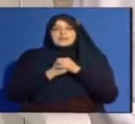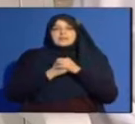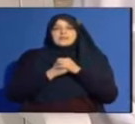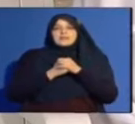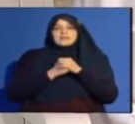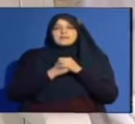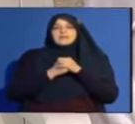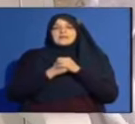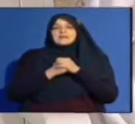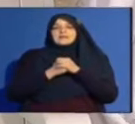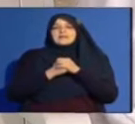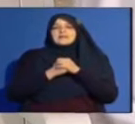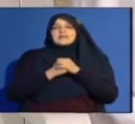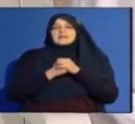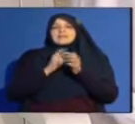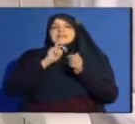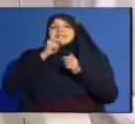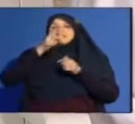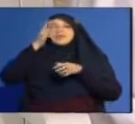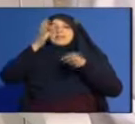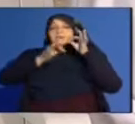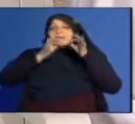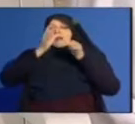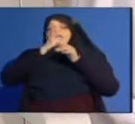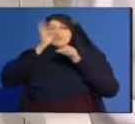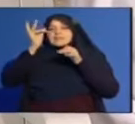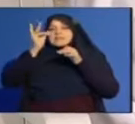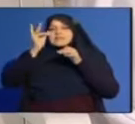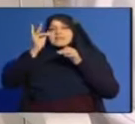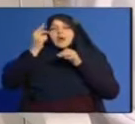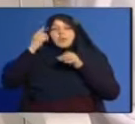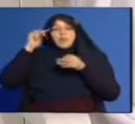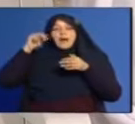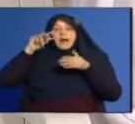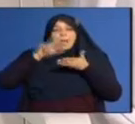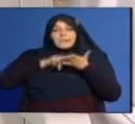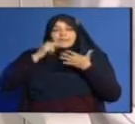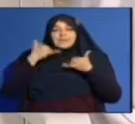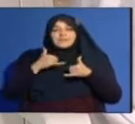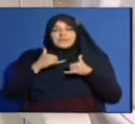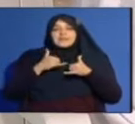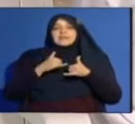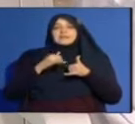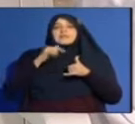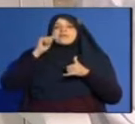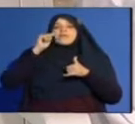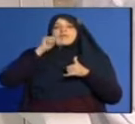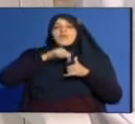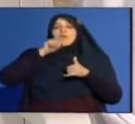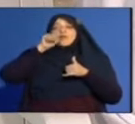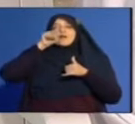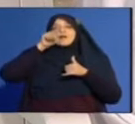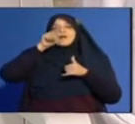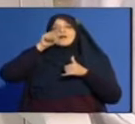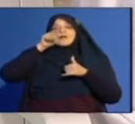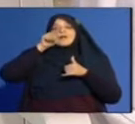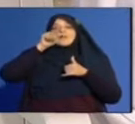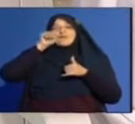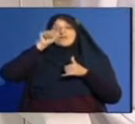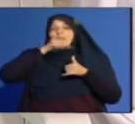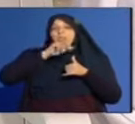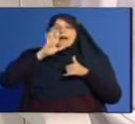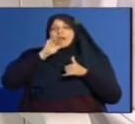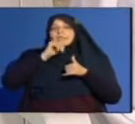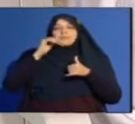بقوة الشيء المقضي به في بلده وأن لا يتضمن ما يخالف النظام العام